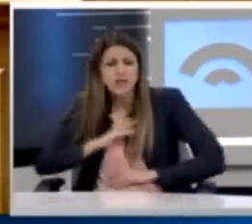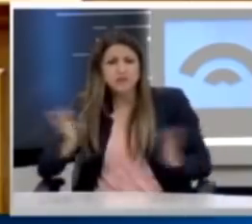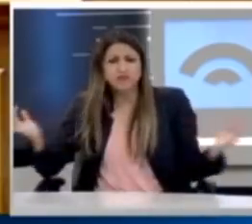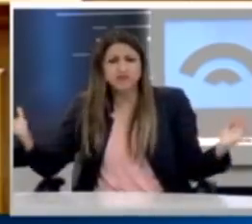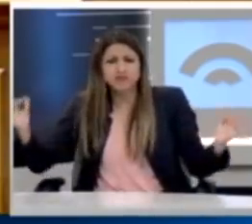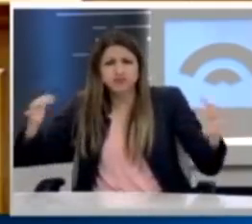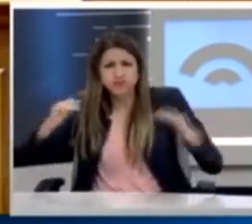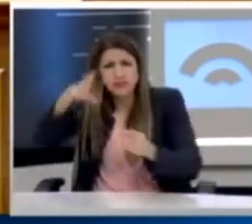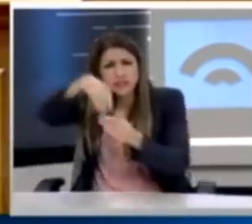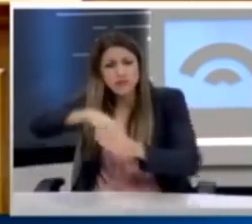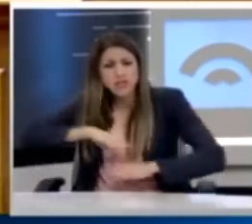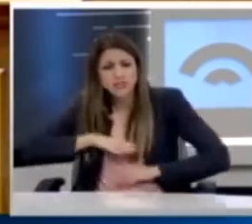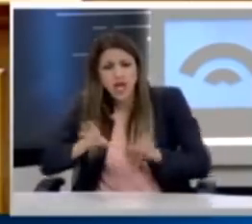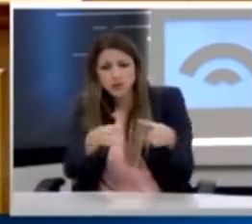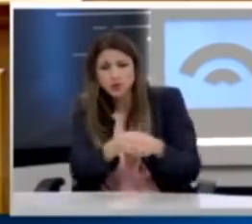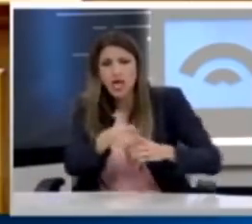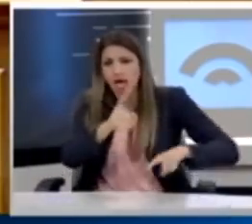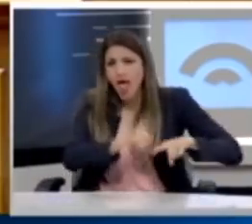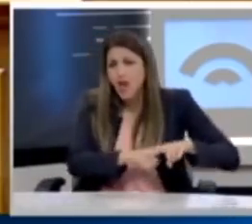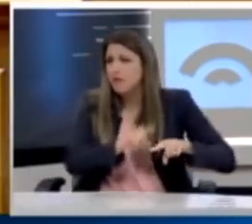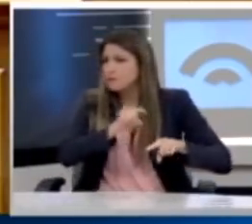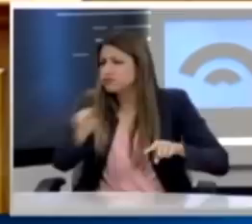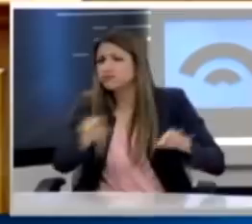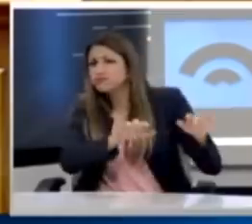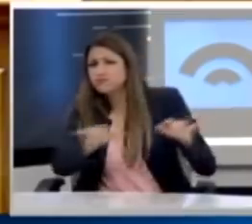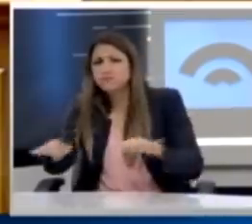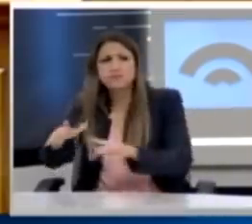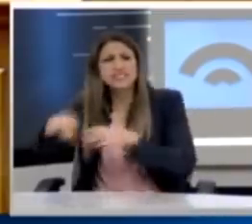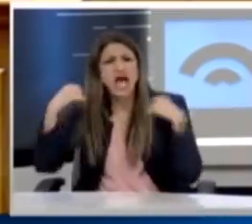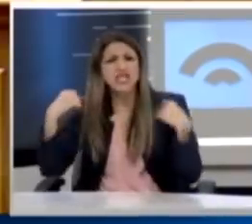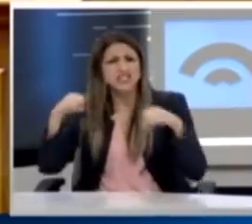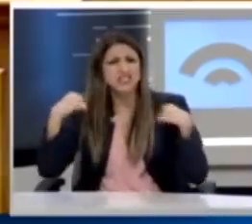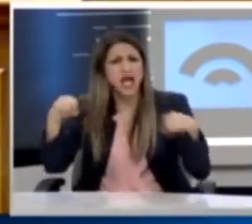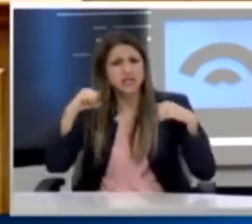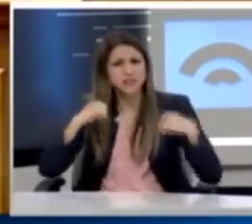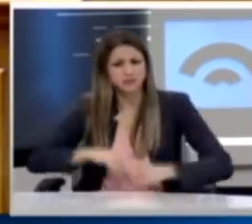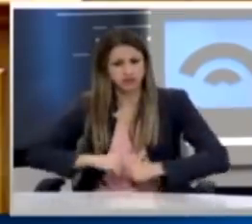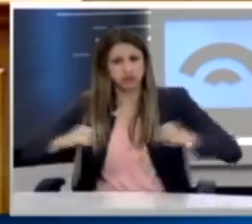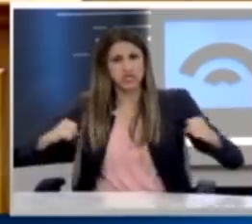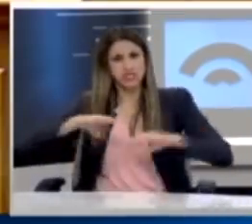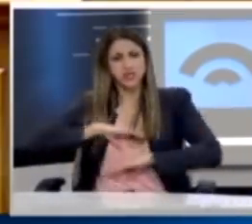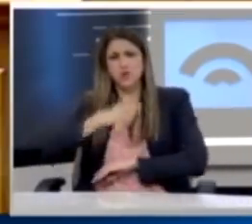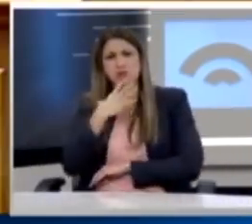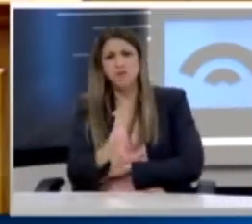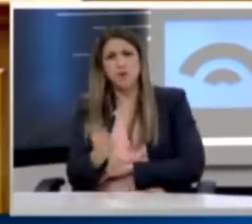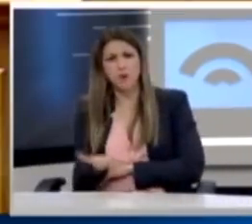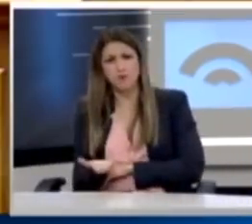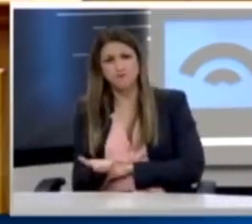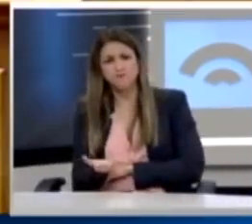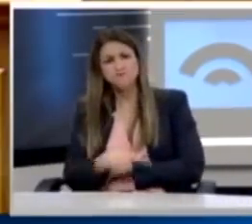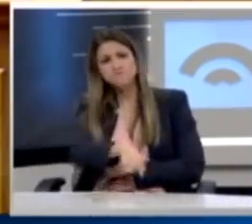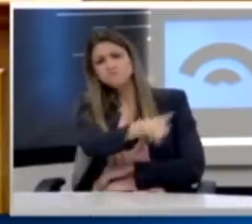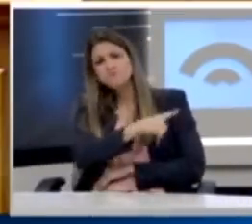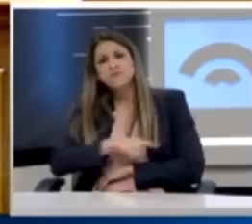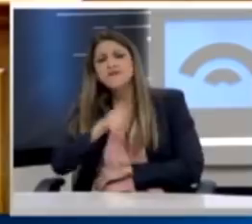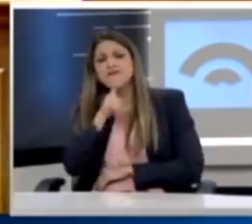του, ανάμεσά τους και από την Ελλάδα, που γίνονται συνεχώς. Γίνονται φύλο και φτερό, όσα λέτε, από τις